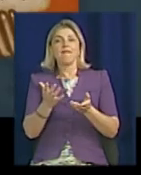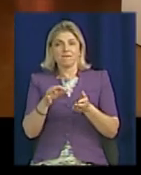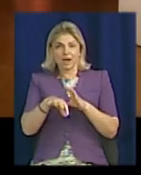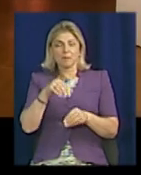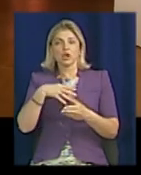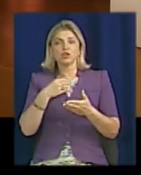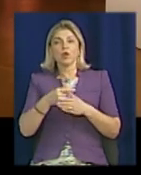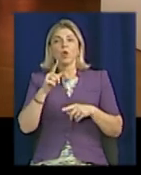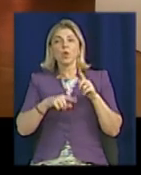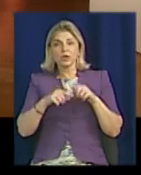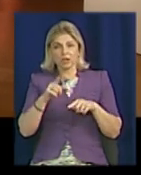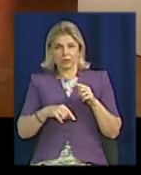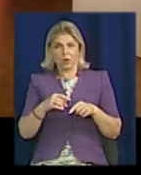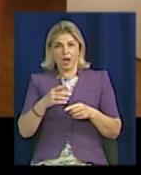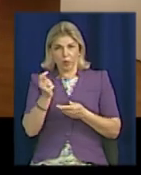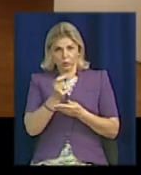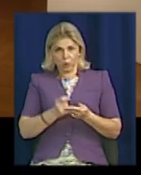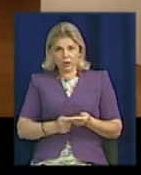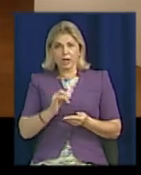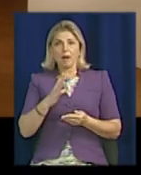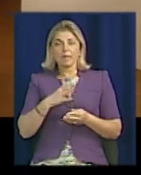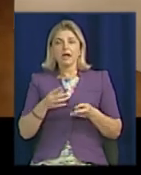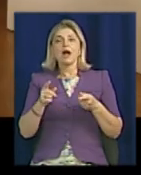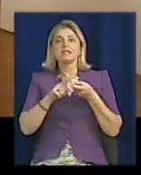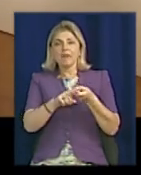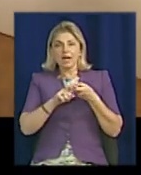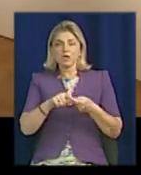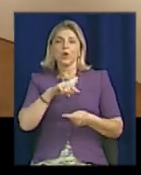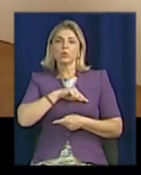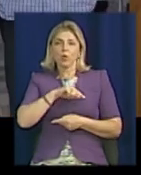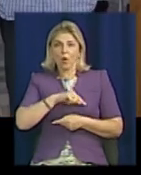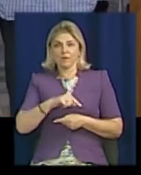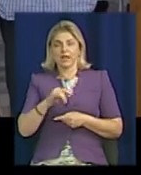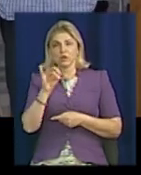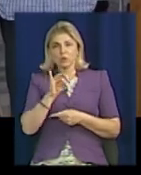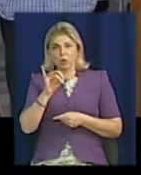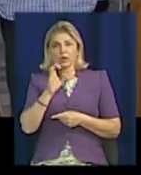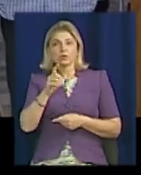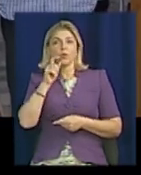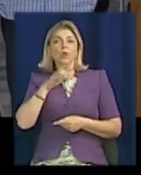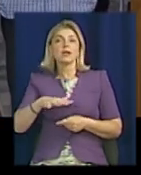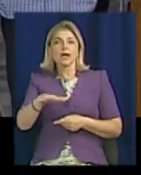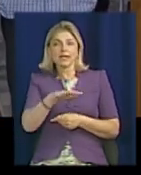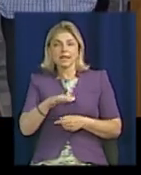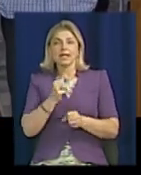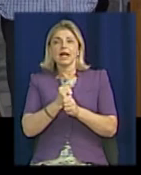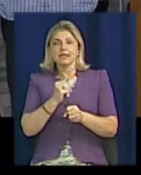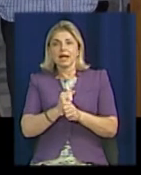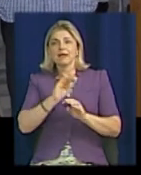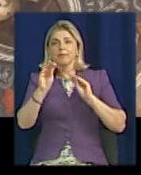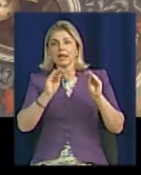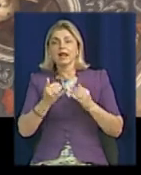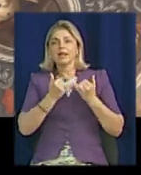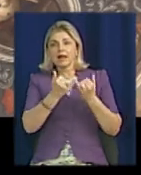Через іконописання він підтримував духовний зв'язок із Україною. Митець створив іконостаси та розписи інтер'єрів для греко-католицьких